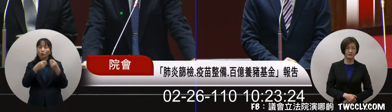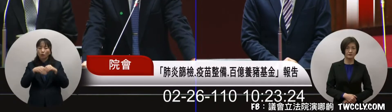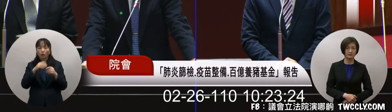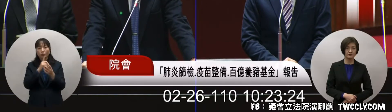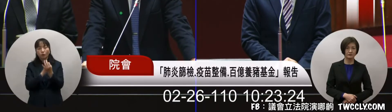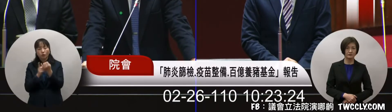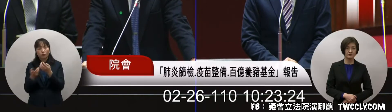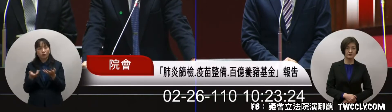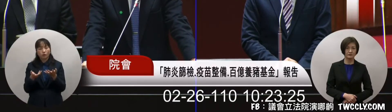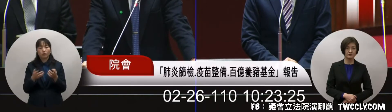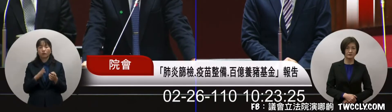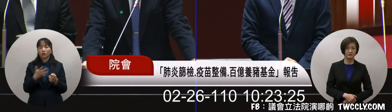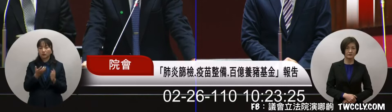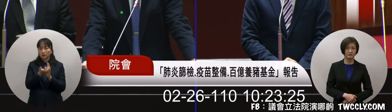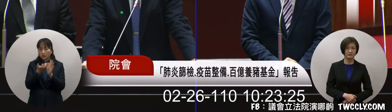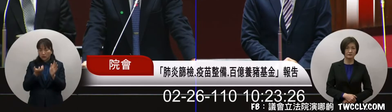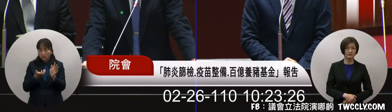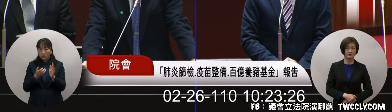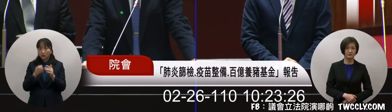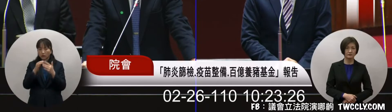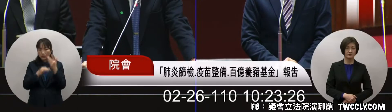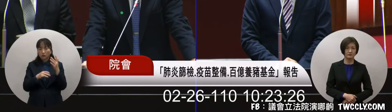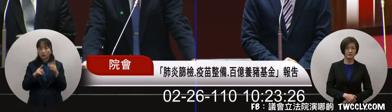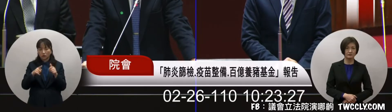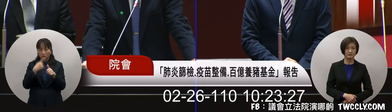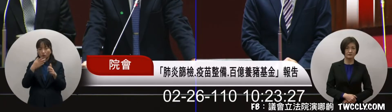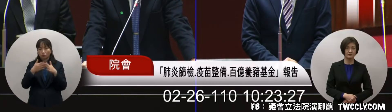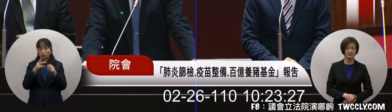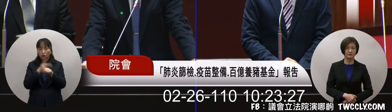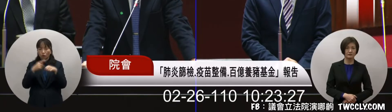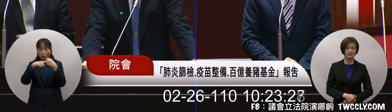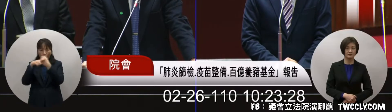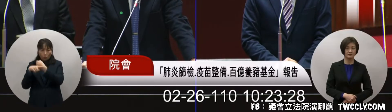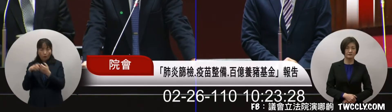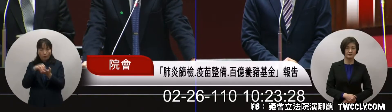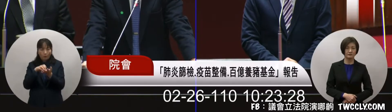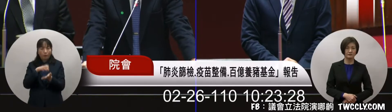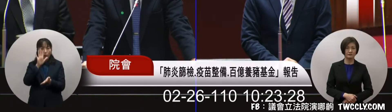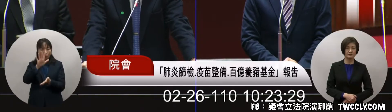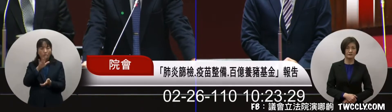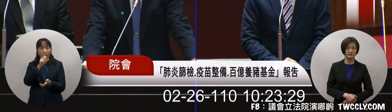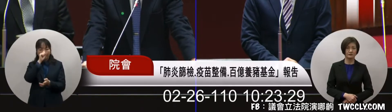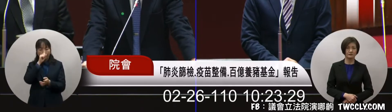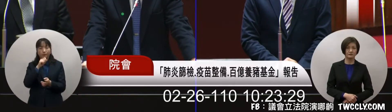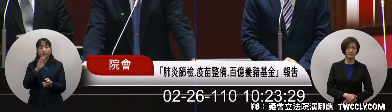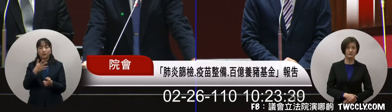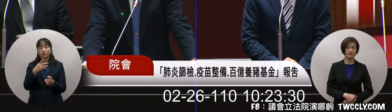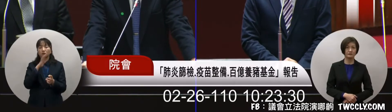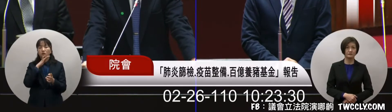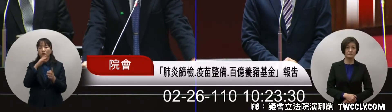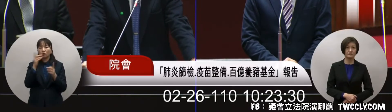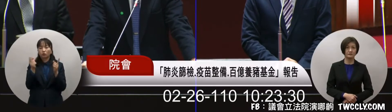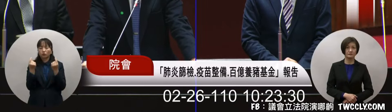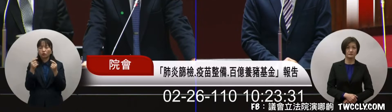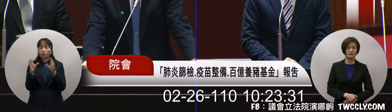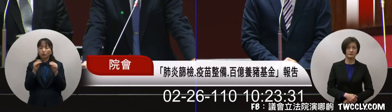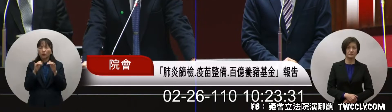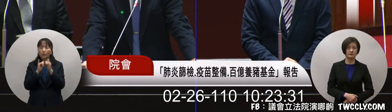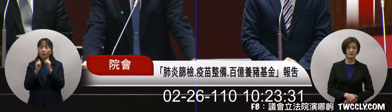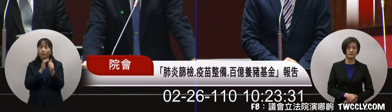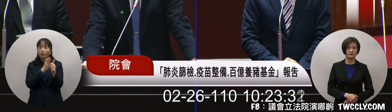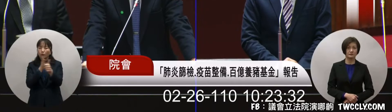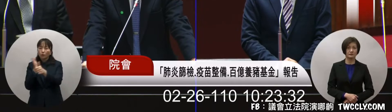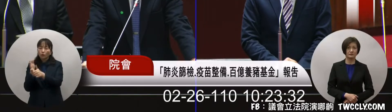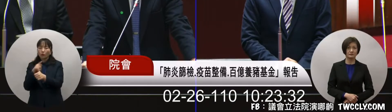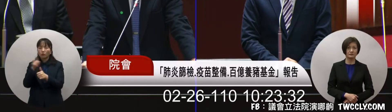等等的，但是前提还是要科学上的安全有效。然后再加上近来相关的一些民调